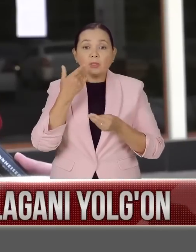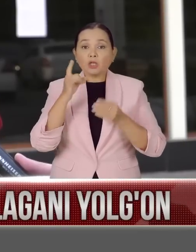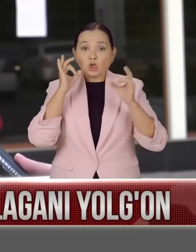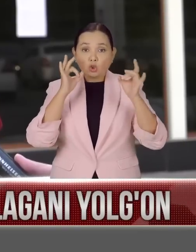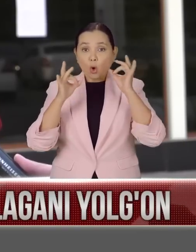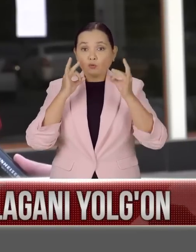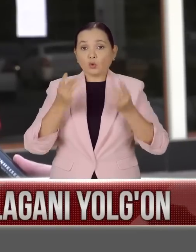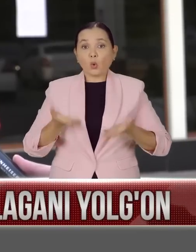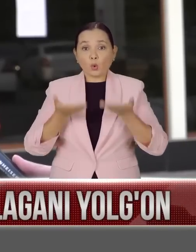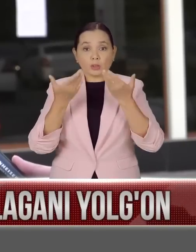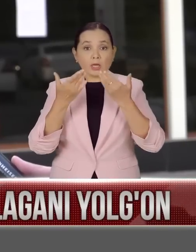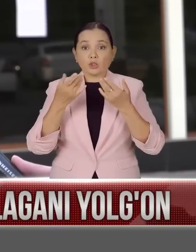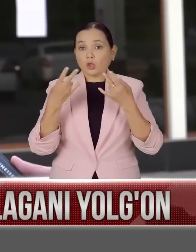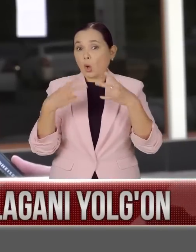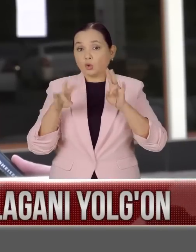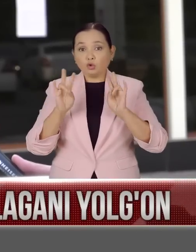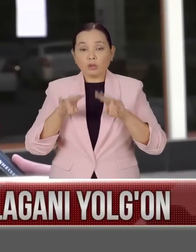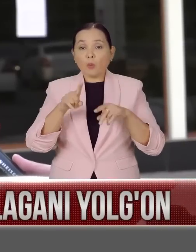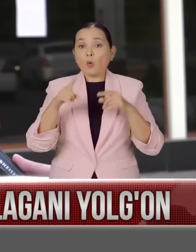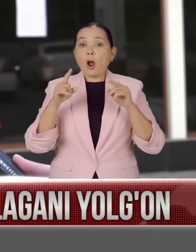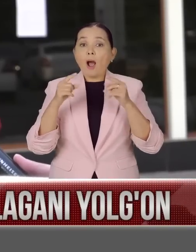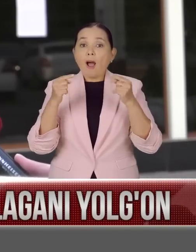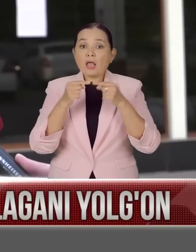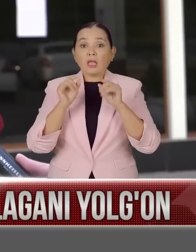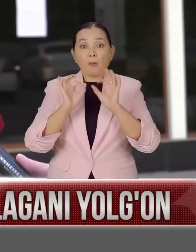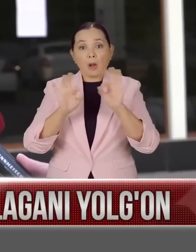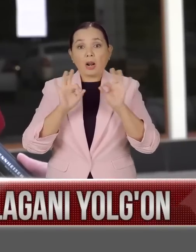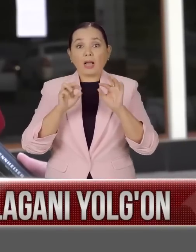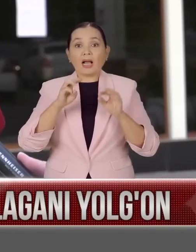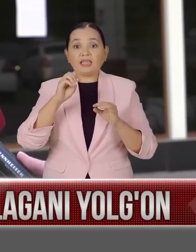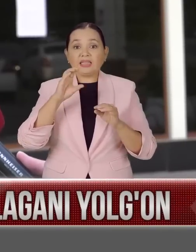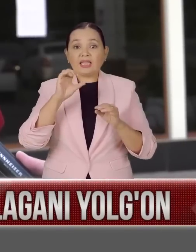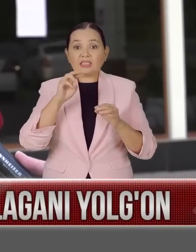shov-shuv ko'tarishni hojati ham yo'q buni aniq ma'lumotlarni faqat test markazidan olish mumkin